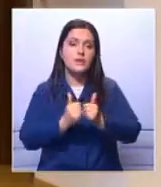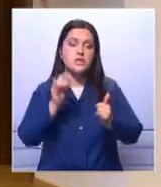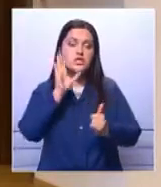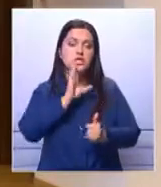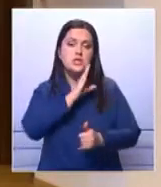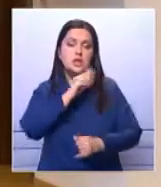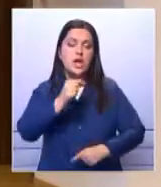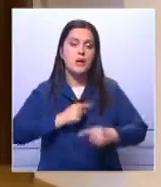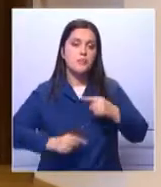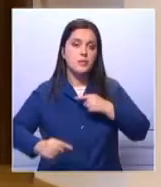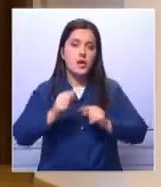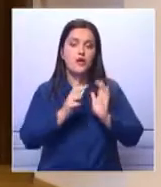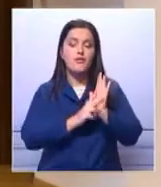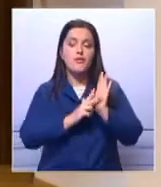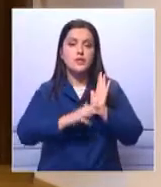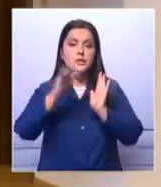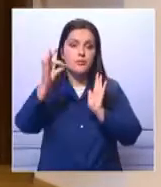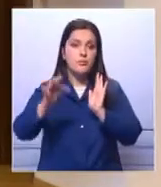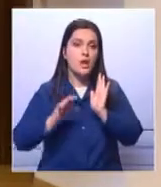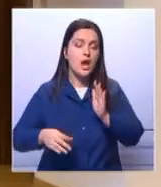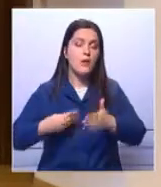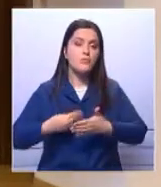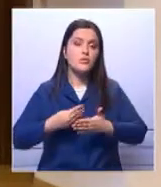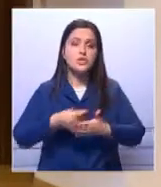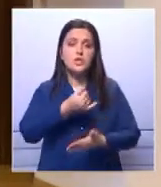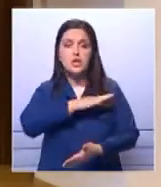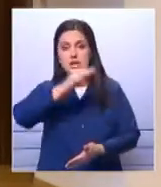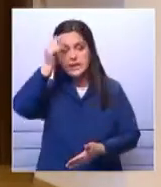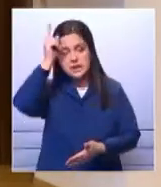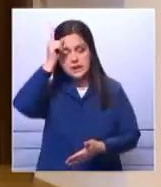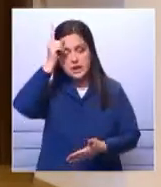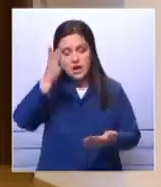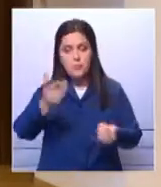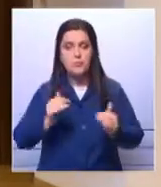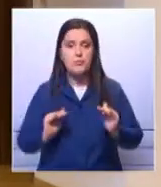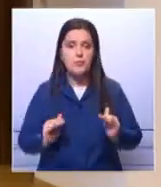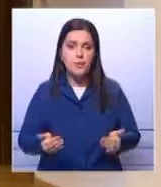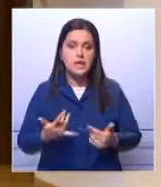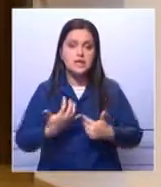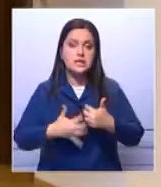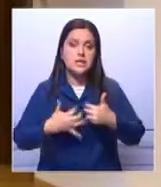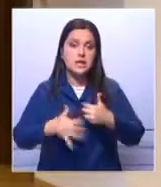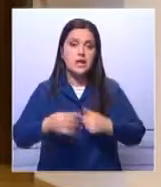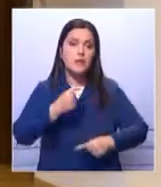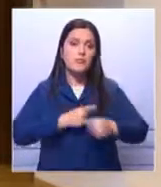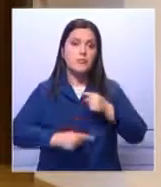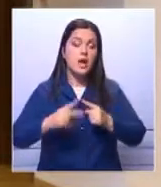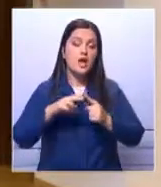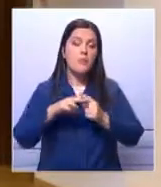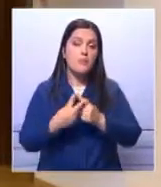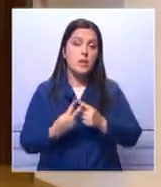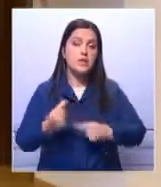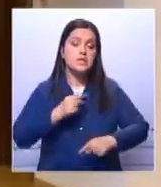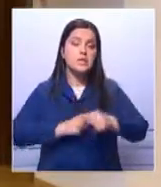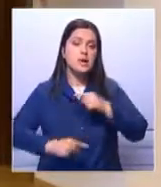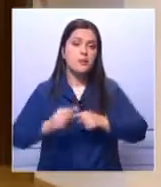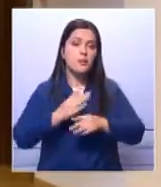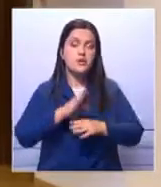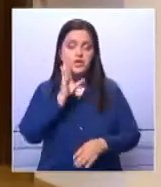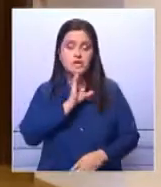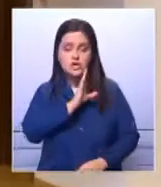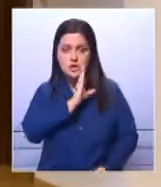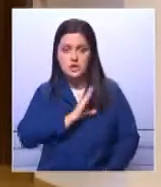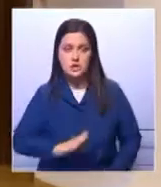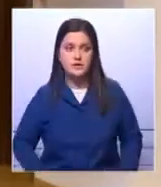женское предпринимательство. 80% бюджетных доходов Германия получает от малого и среднего бизнеса, а половину всех предпринимателей составляют